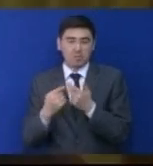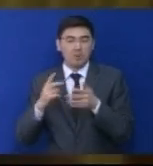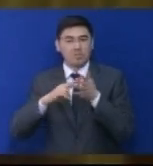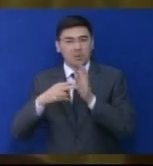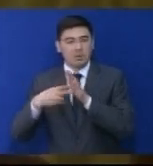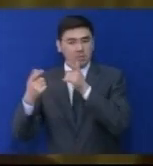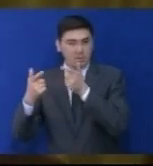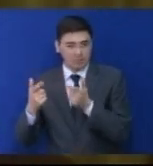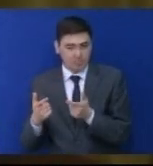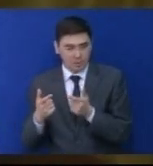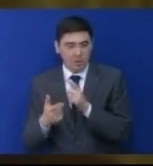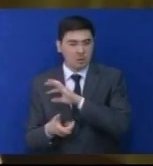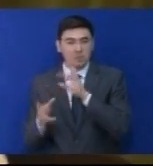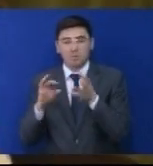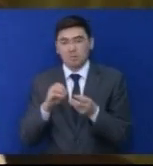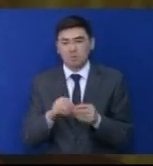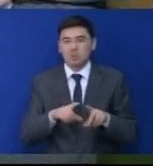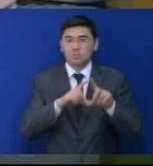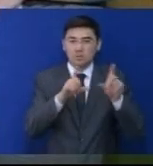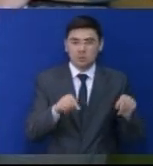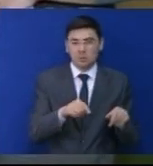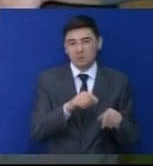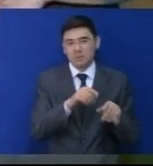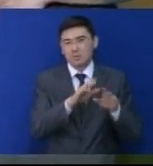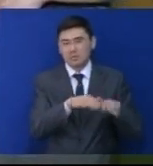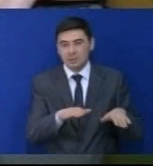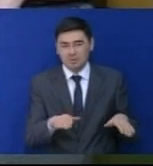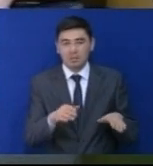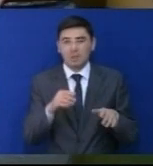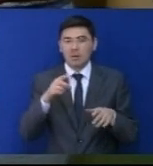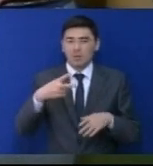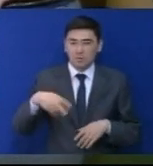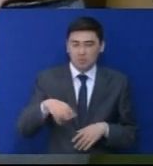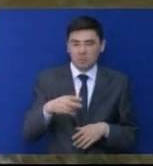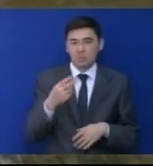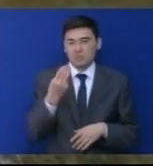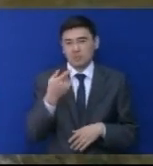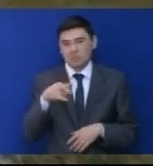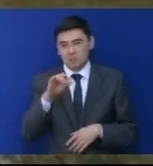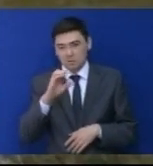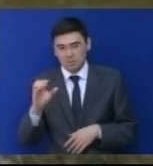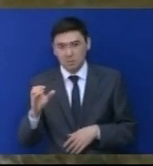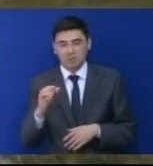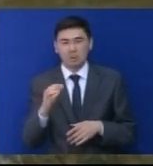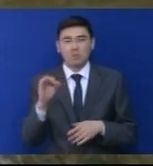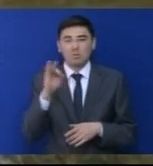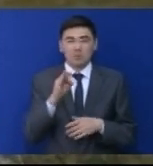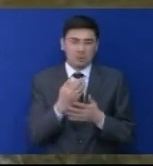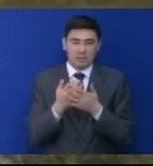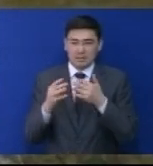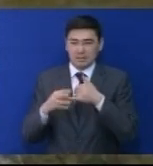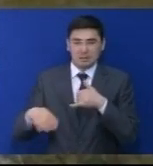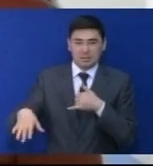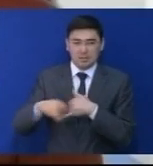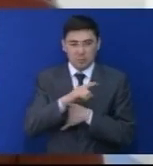асырылуда. Бағдарлама шеңберінде мектеп оқушыларына арналған әдеби шығыс, туған жер мен өз жерінді танып білсінді бағыттар